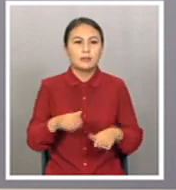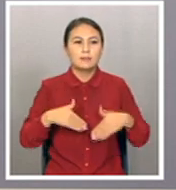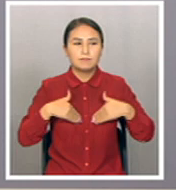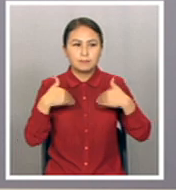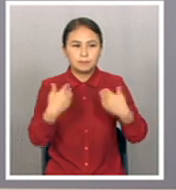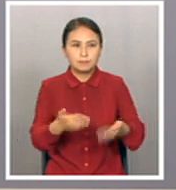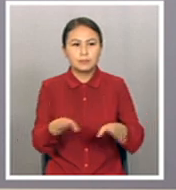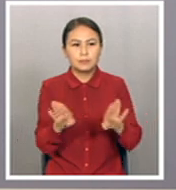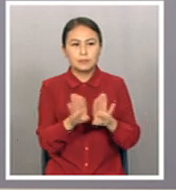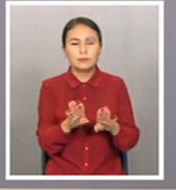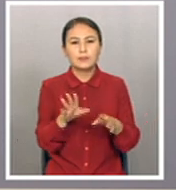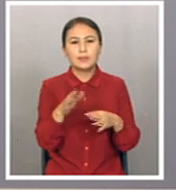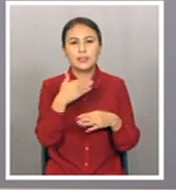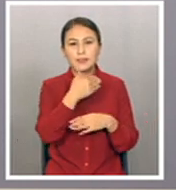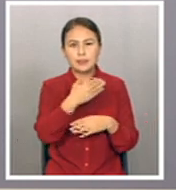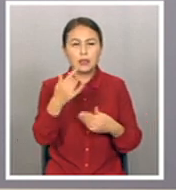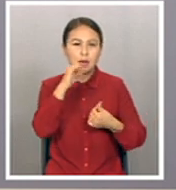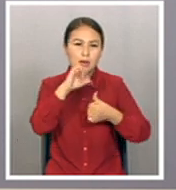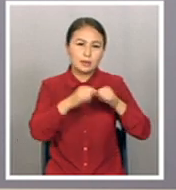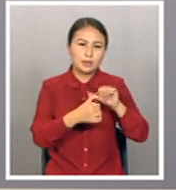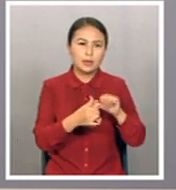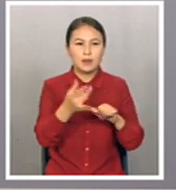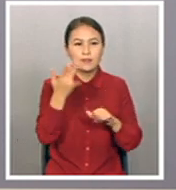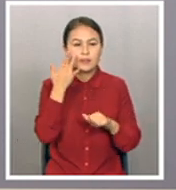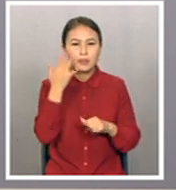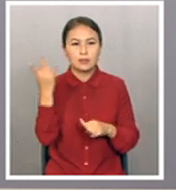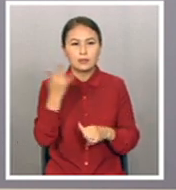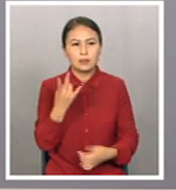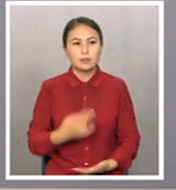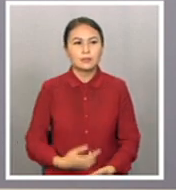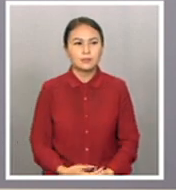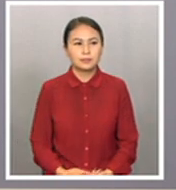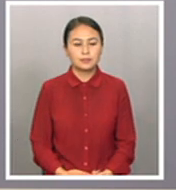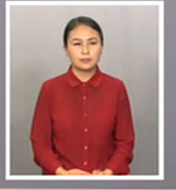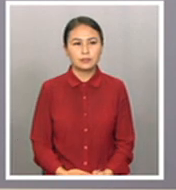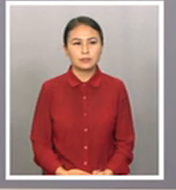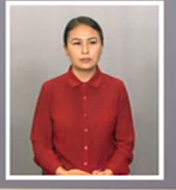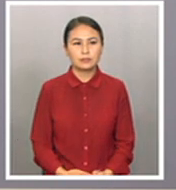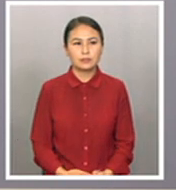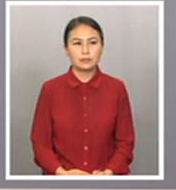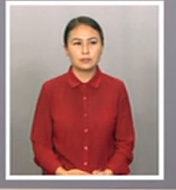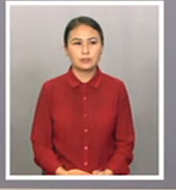Және оны сіздер әрдайым әдетке айналдыра біліңіздер.